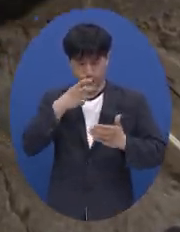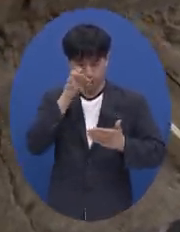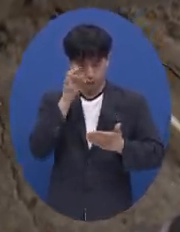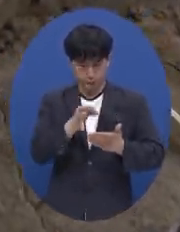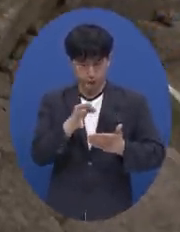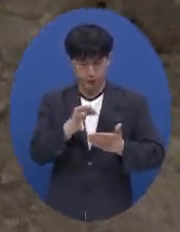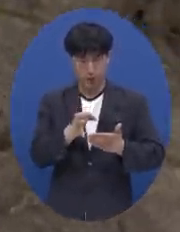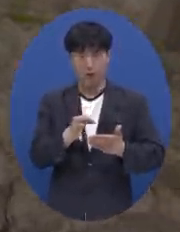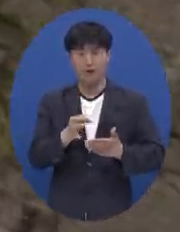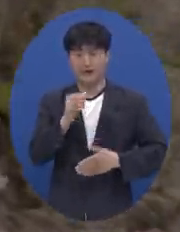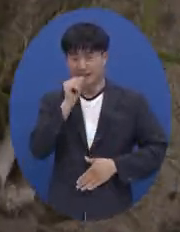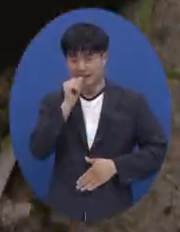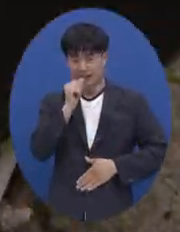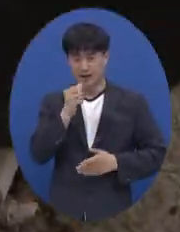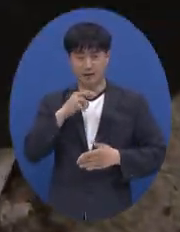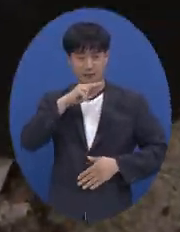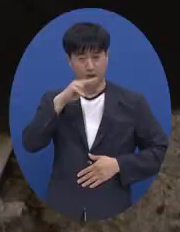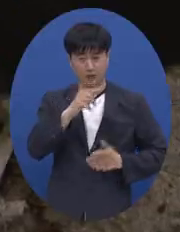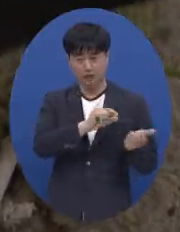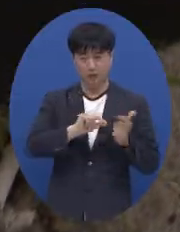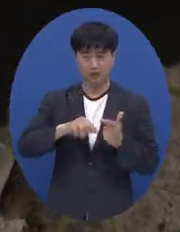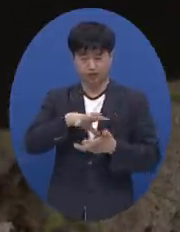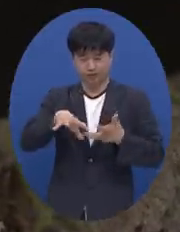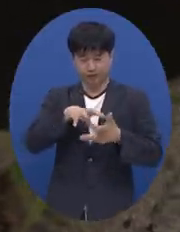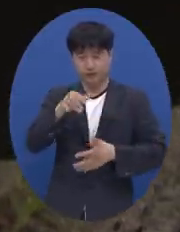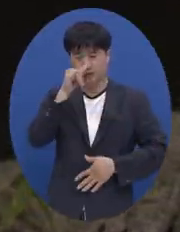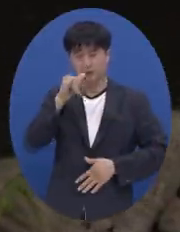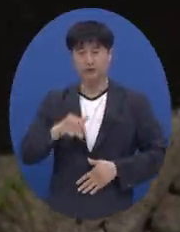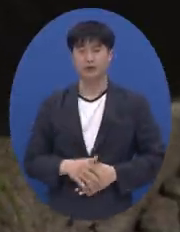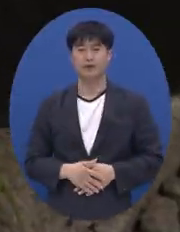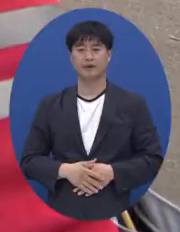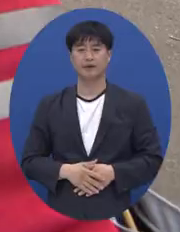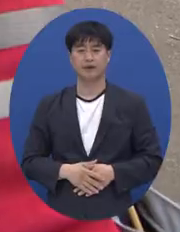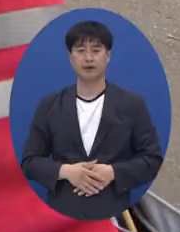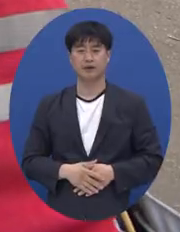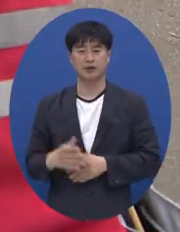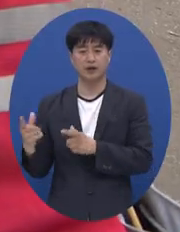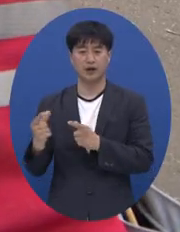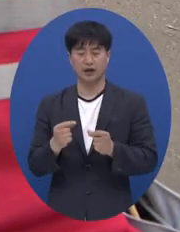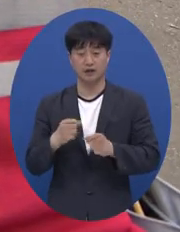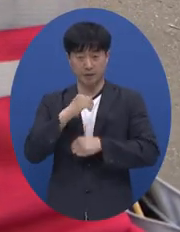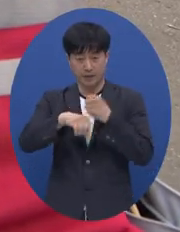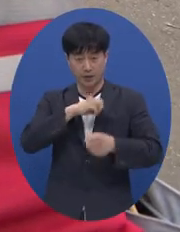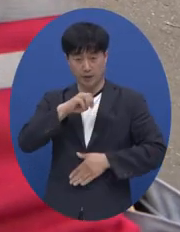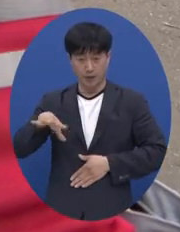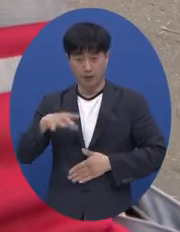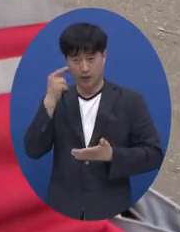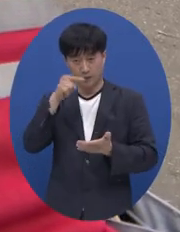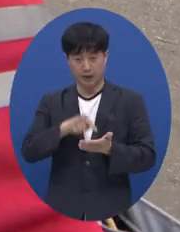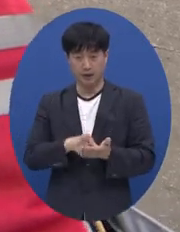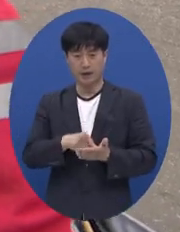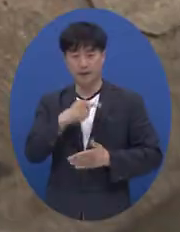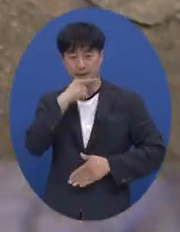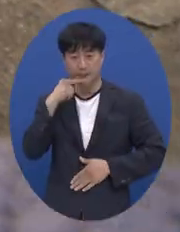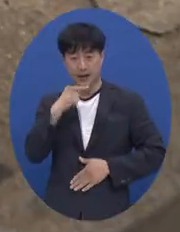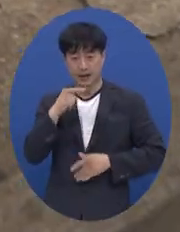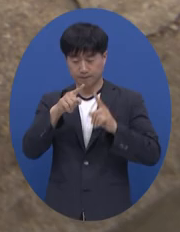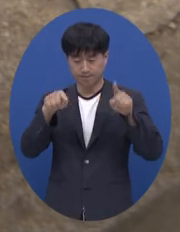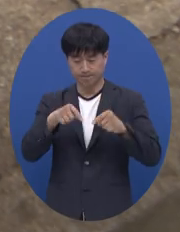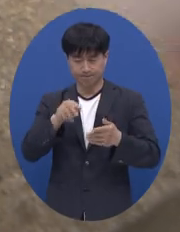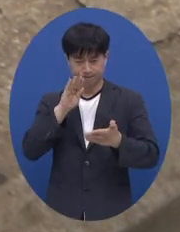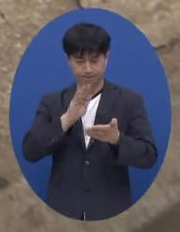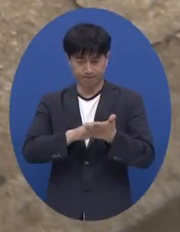참치캔과 플라스틱 고추장통, 각종 비닐 등이 한데 뒤섞여 있습니다. 이렇게 무단 투기된 쓰레기를 발견하면 빨간 스티커로